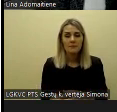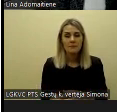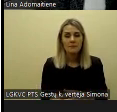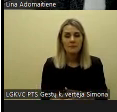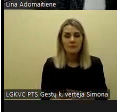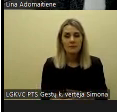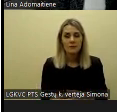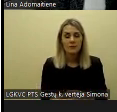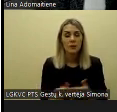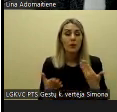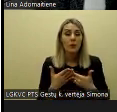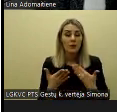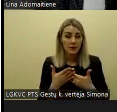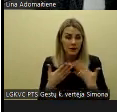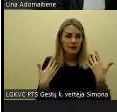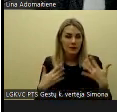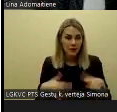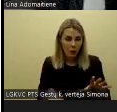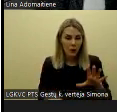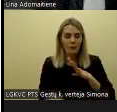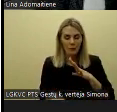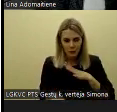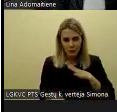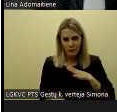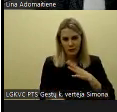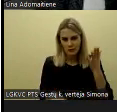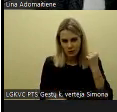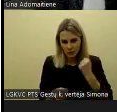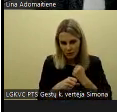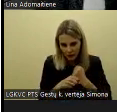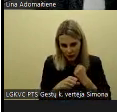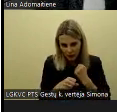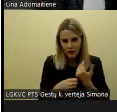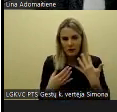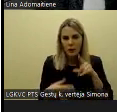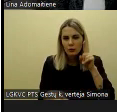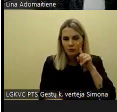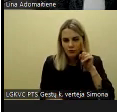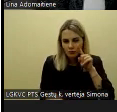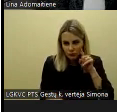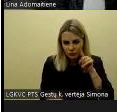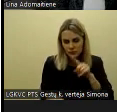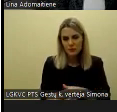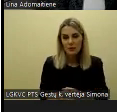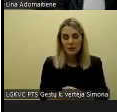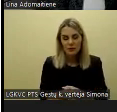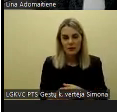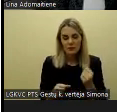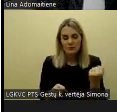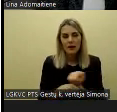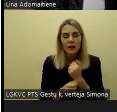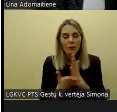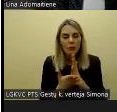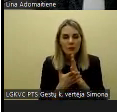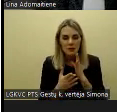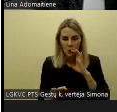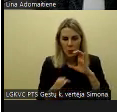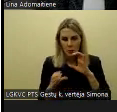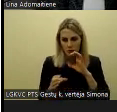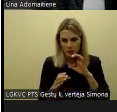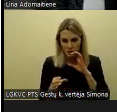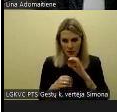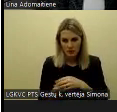kad tai jau buvo daryta, tai jau yra žinoma ir tiesiog reikalinga tinkama komunikacija,